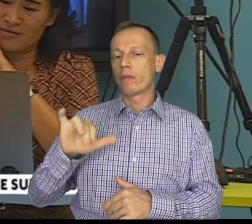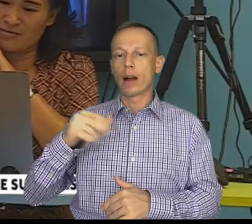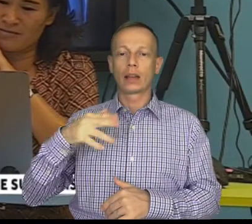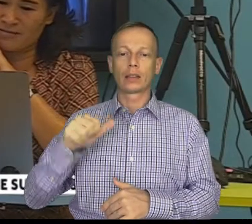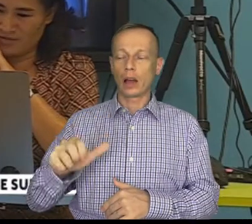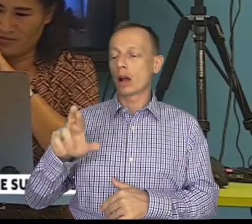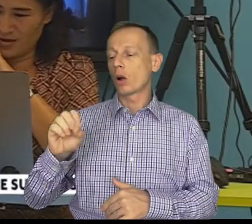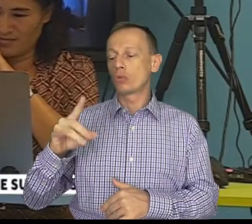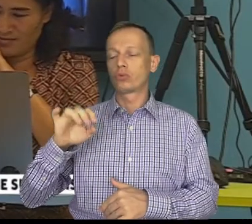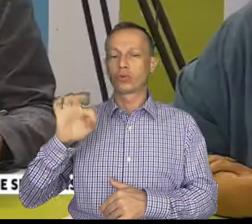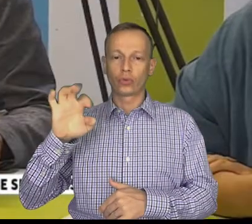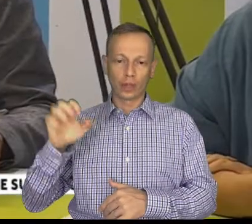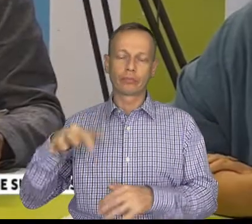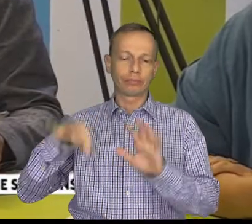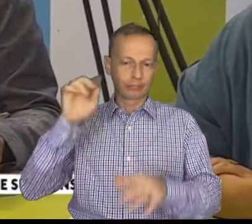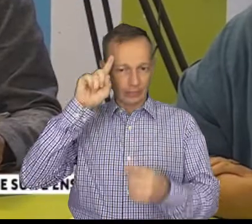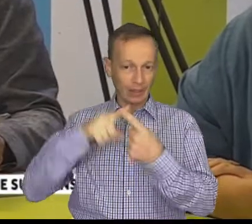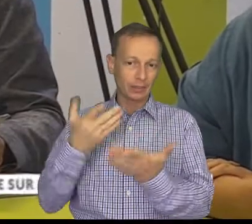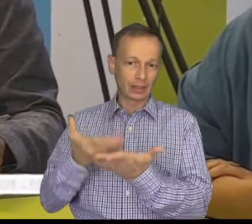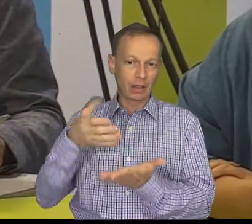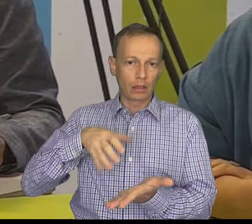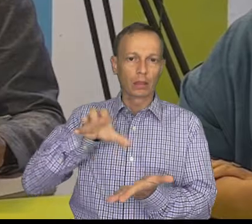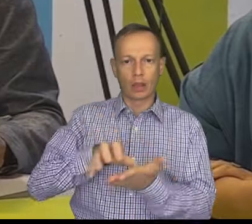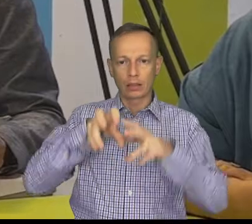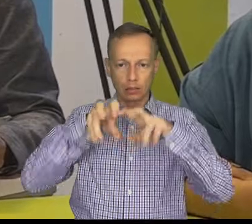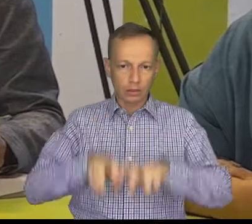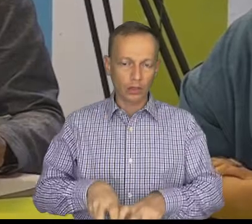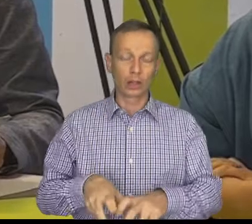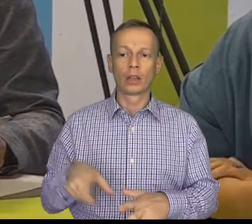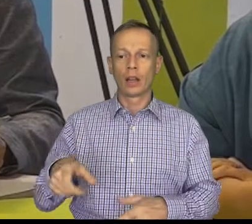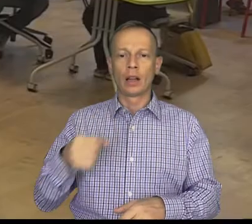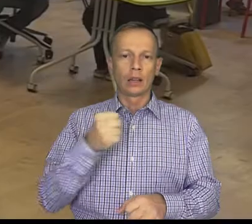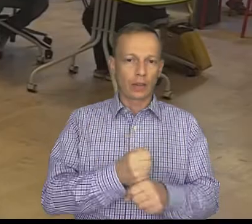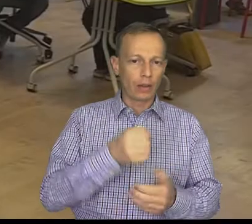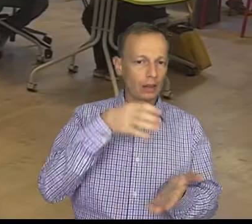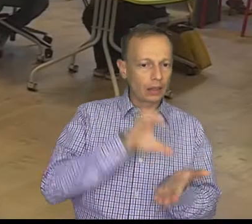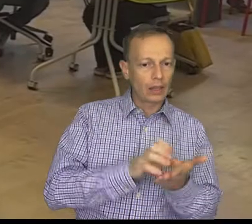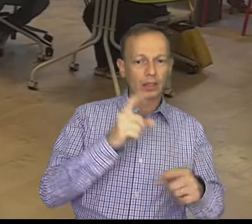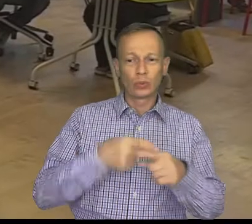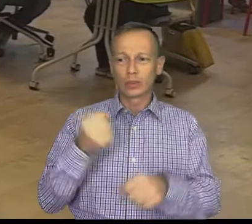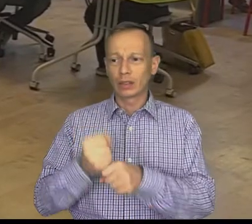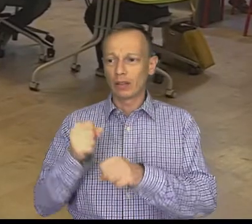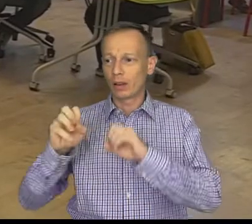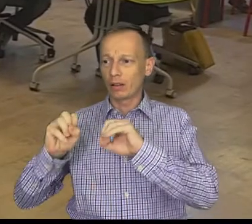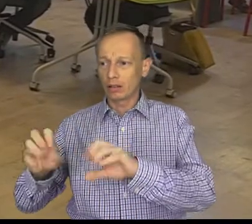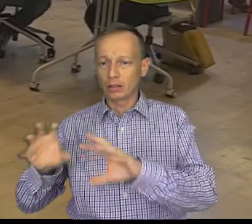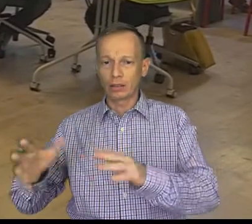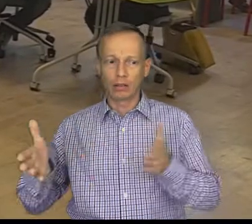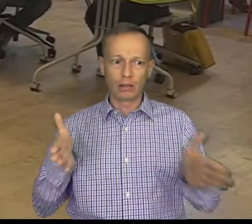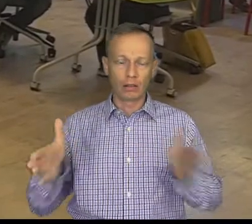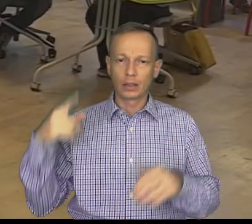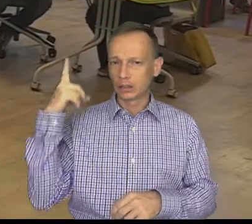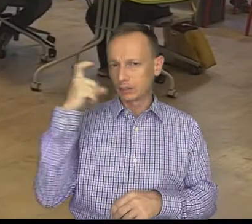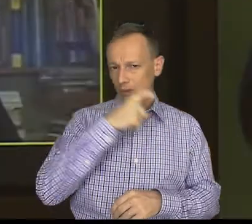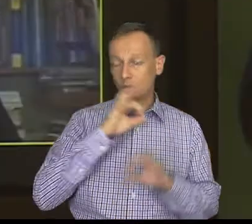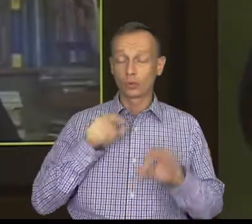prépare depuis 2013. Entre son projet de thèse et son métier d'enseignante, pas facile de jongler entre les deux. Elle